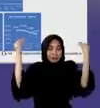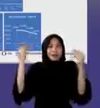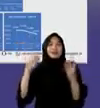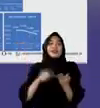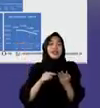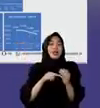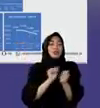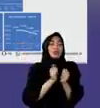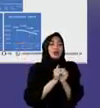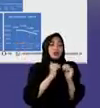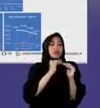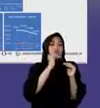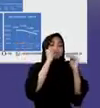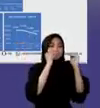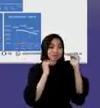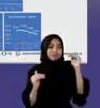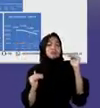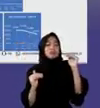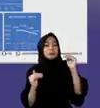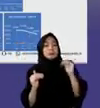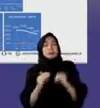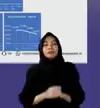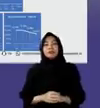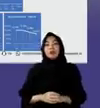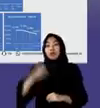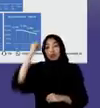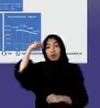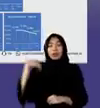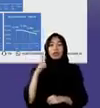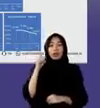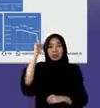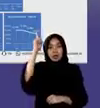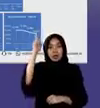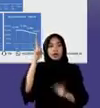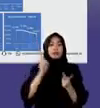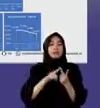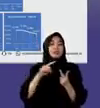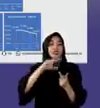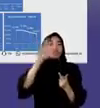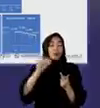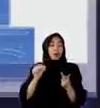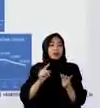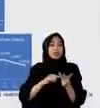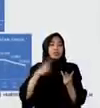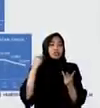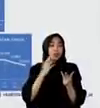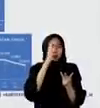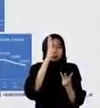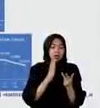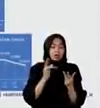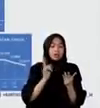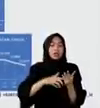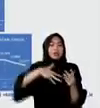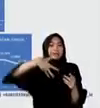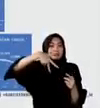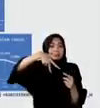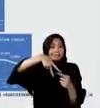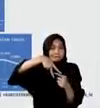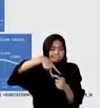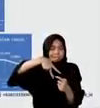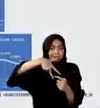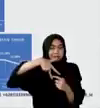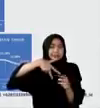minggu terakhir. Kemudian untuk Sumatera Utara, Jawa Barat, Jawa Tengah, Sulawesi